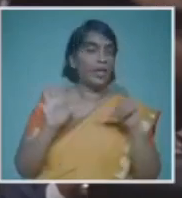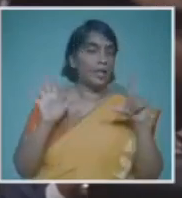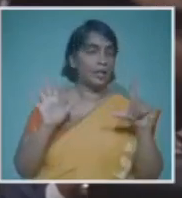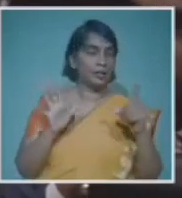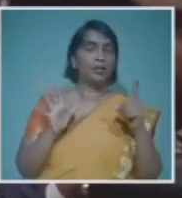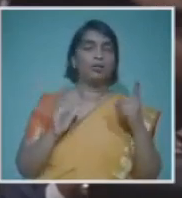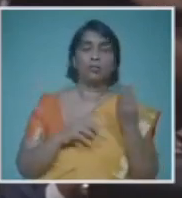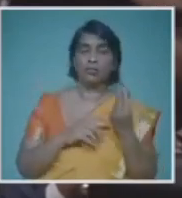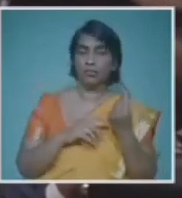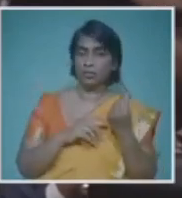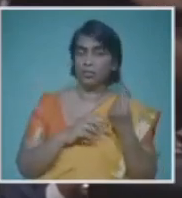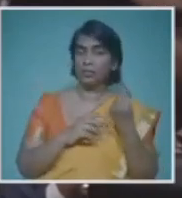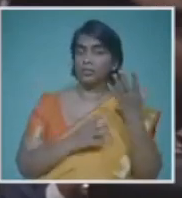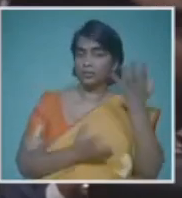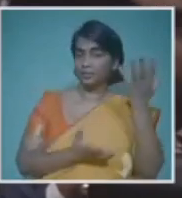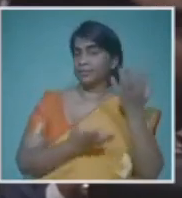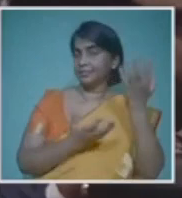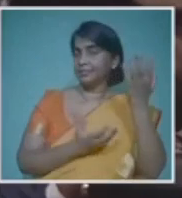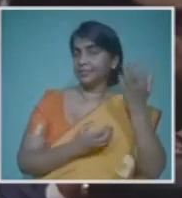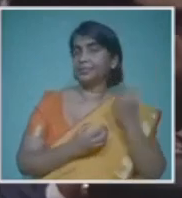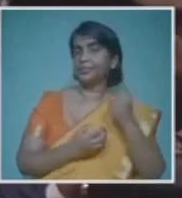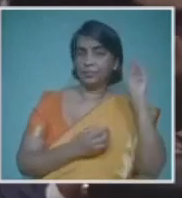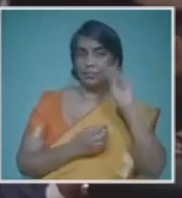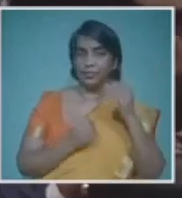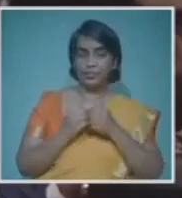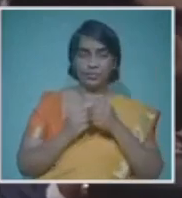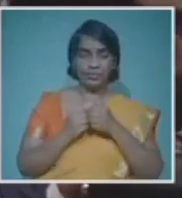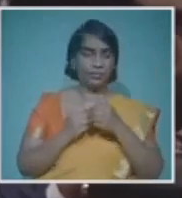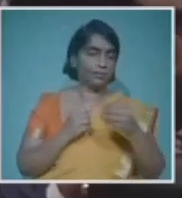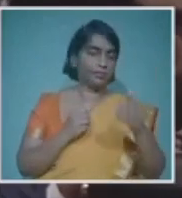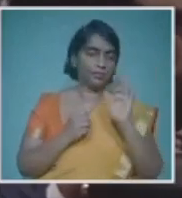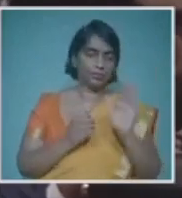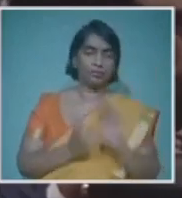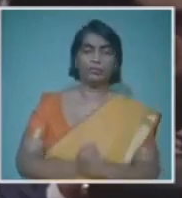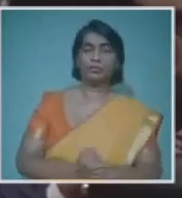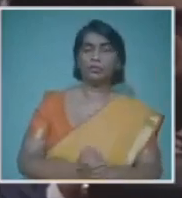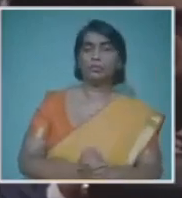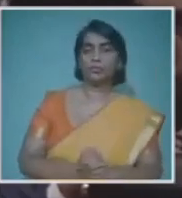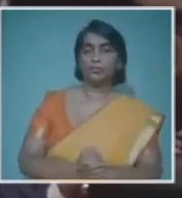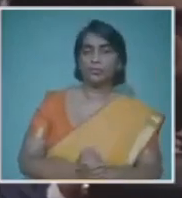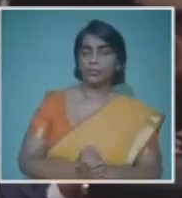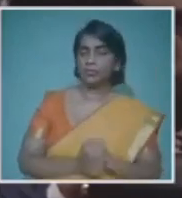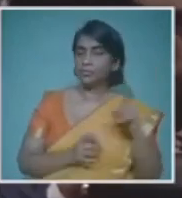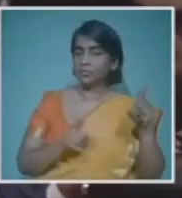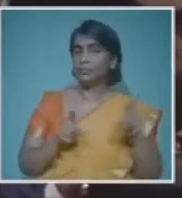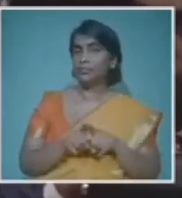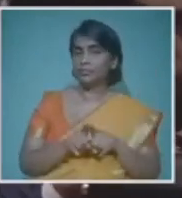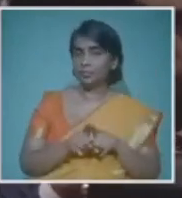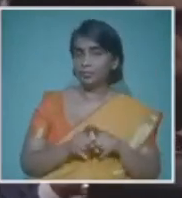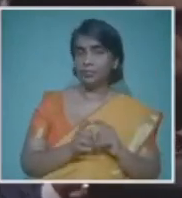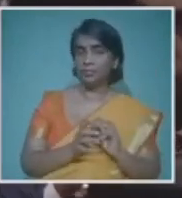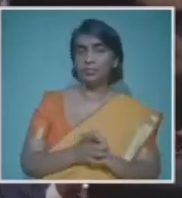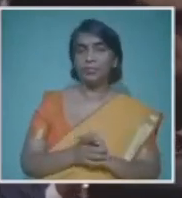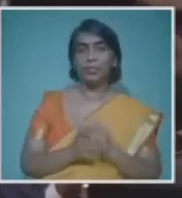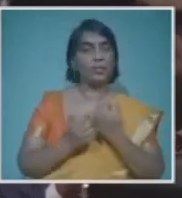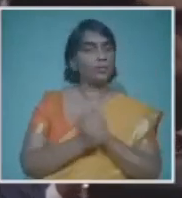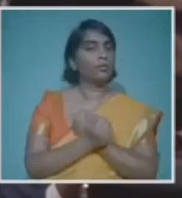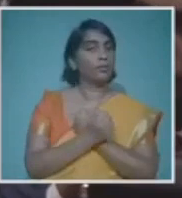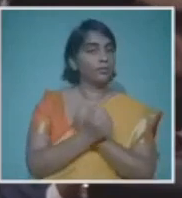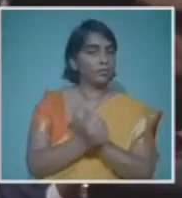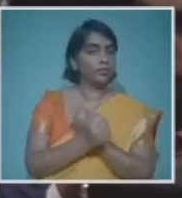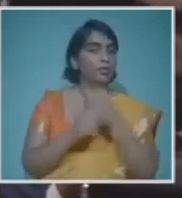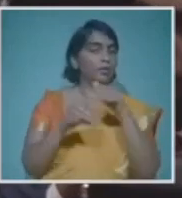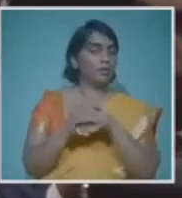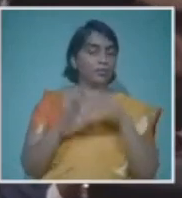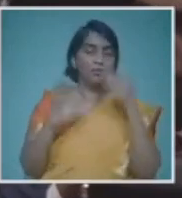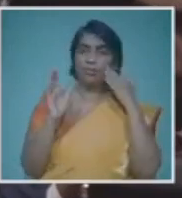මුදලකුත් ලැබෙන්නට අපි කටයුතු සකස් කරලා තිබෙනවා. ඒ වගේම අපිට බන්ධනාගාර